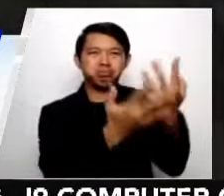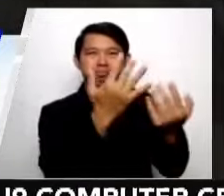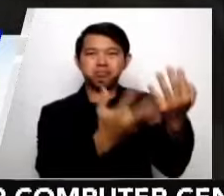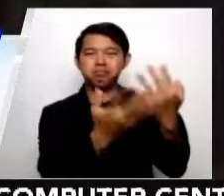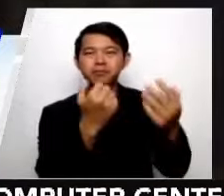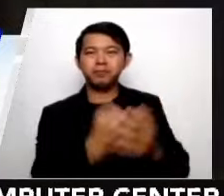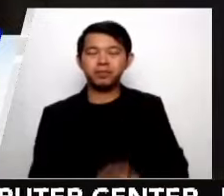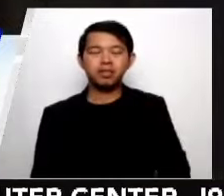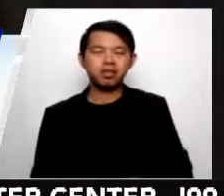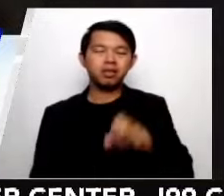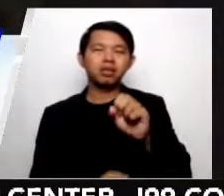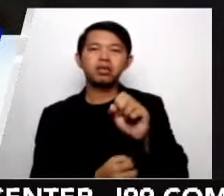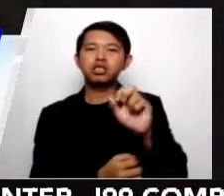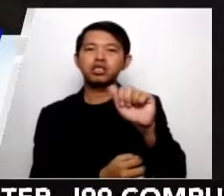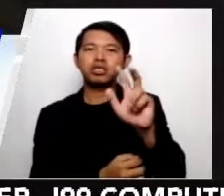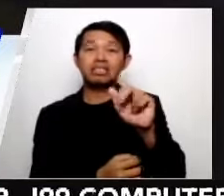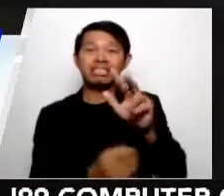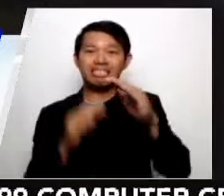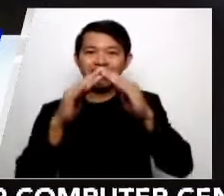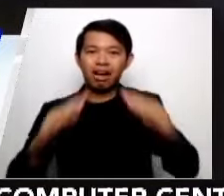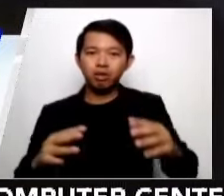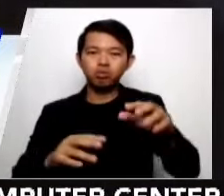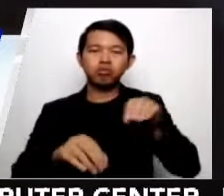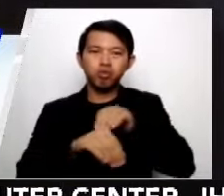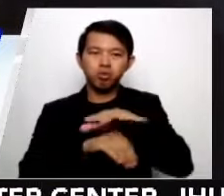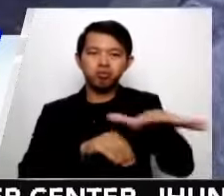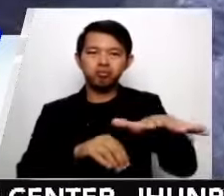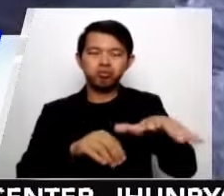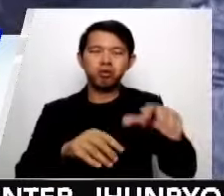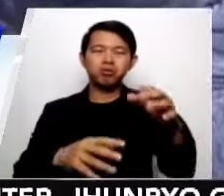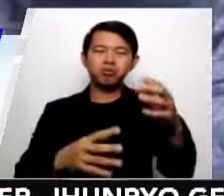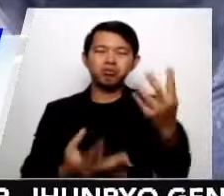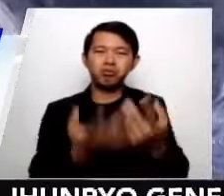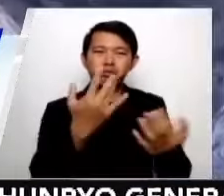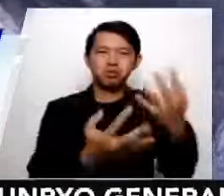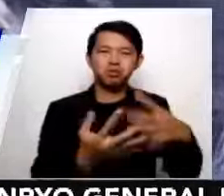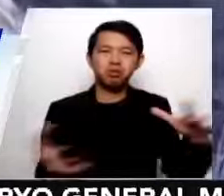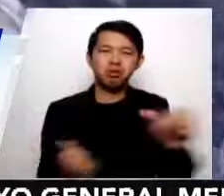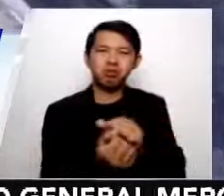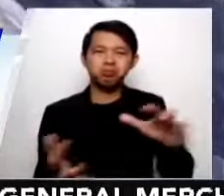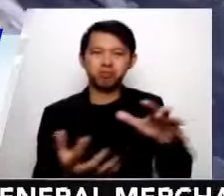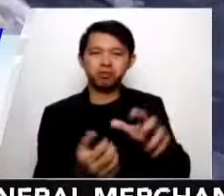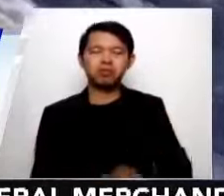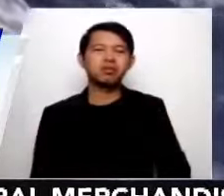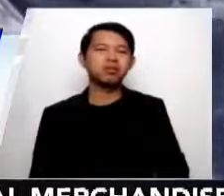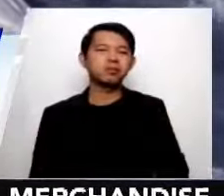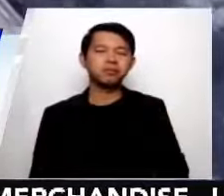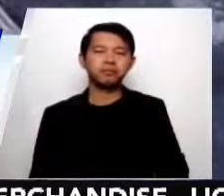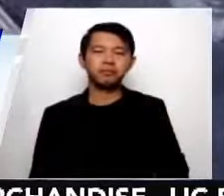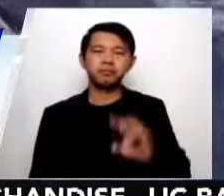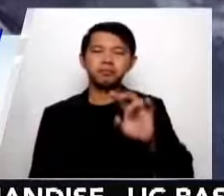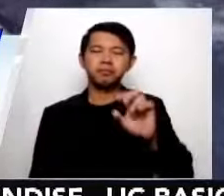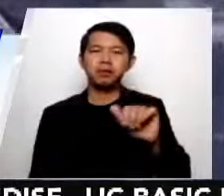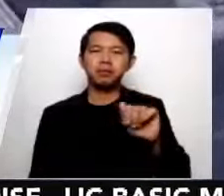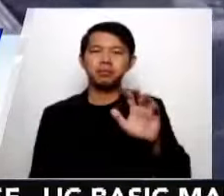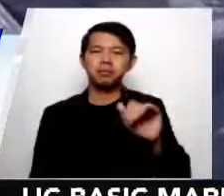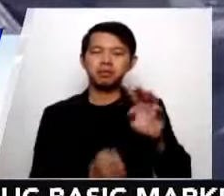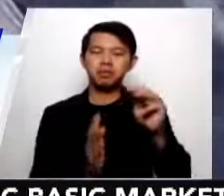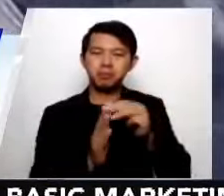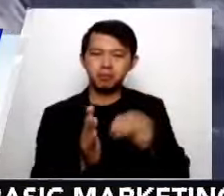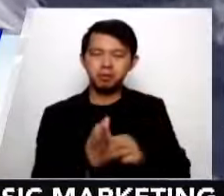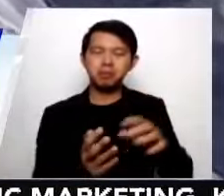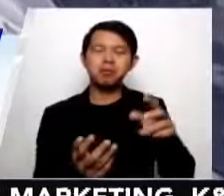natupok. Nasa 7 milyong piso ang halaga ng pinsala. Inilikas muna sa Tejero Elementary School ang mga